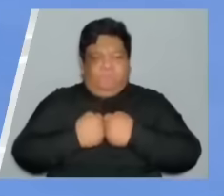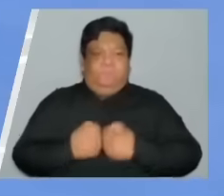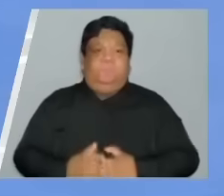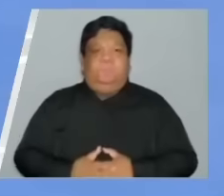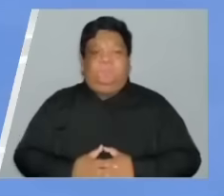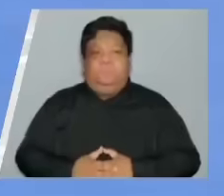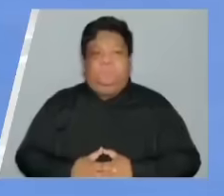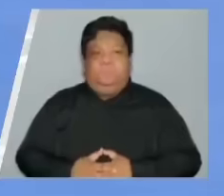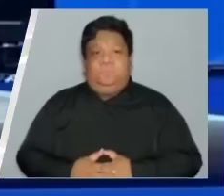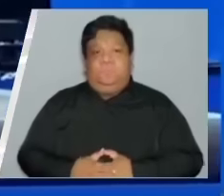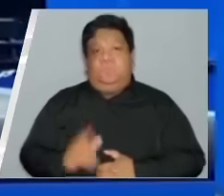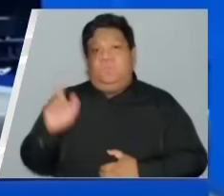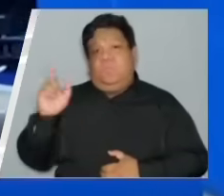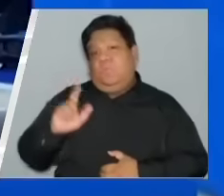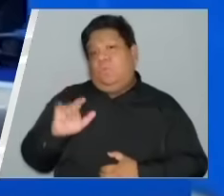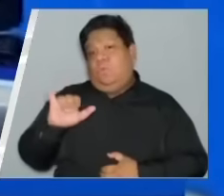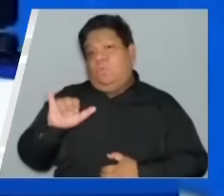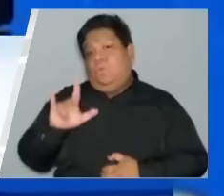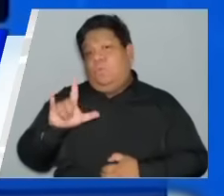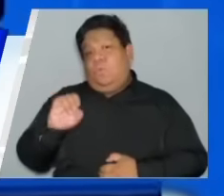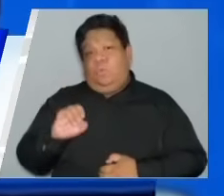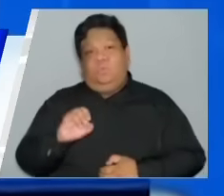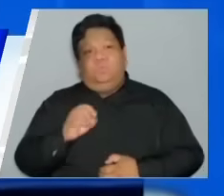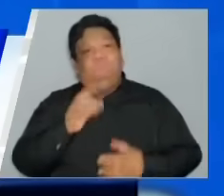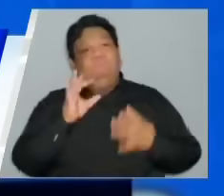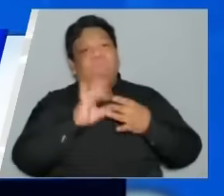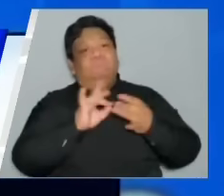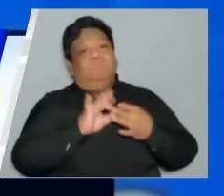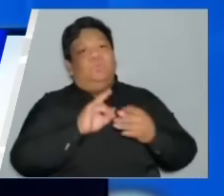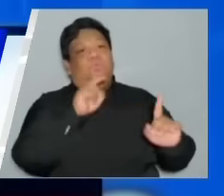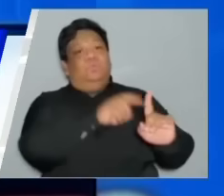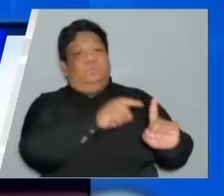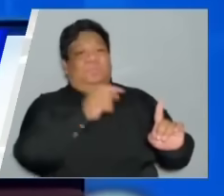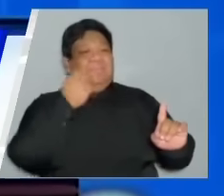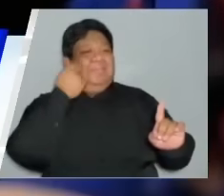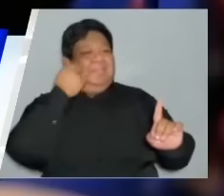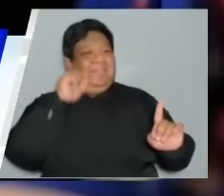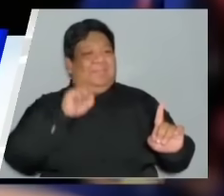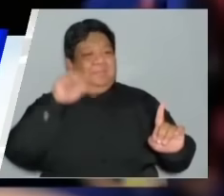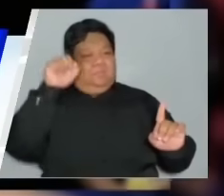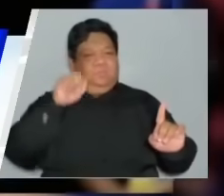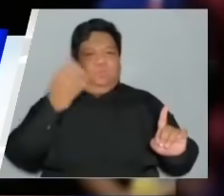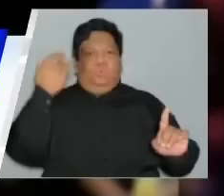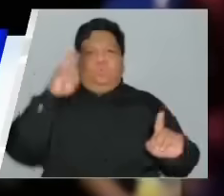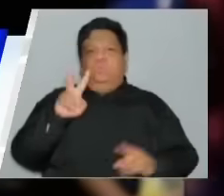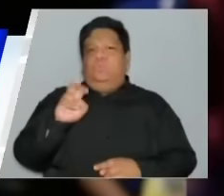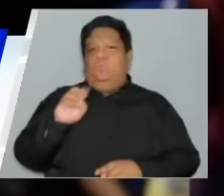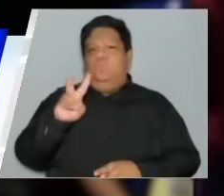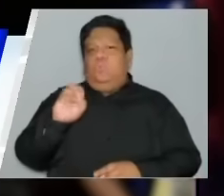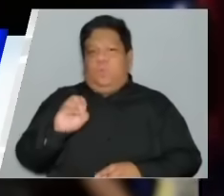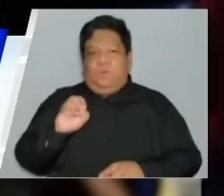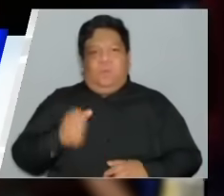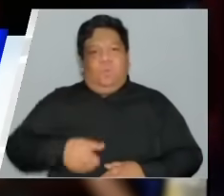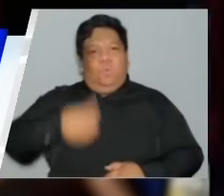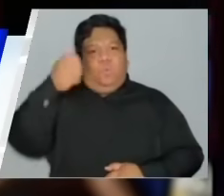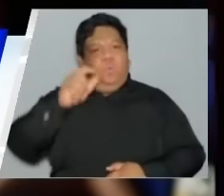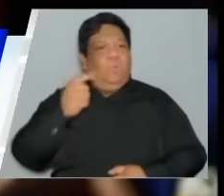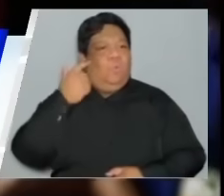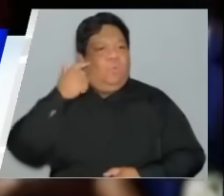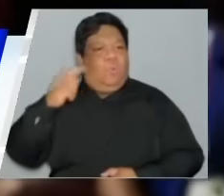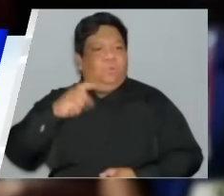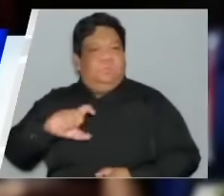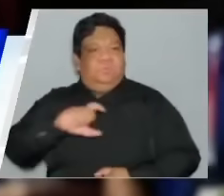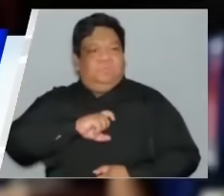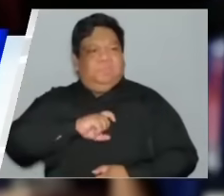sa kanyang ate Heidelin, ang 2020 Tokyo Olympics gold medalist para sa weightlifting matapos hindi umabot